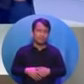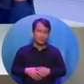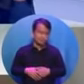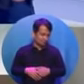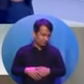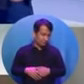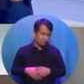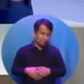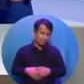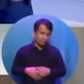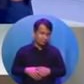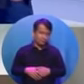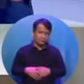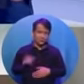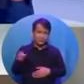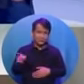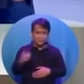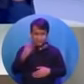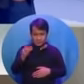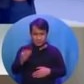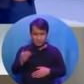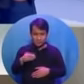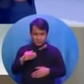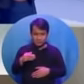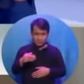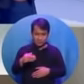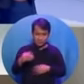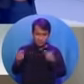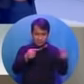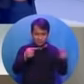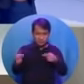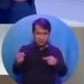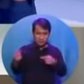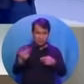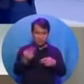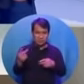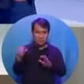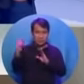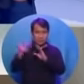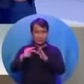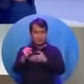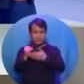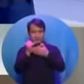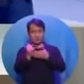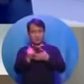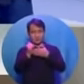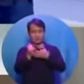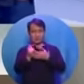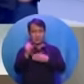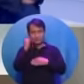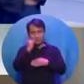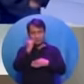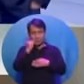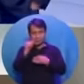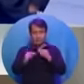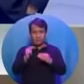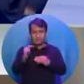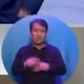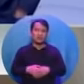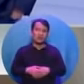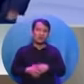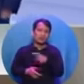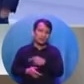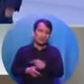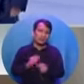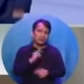Christine pag po, po kami nag-aatalo po ng konti ng aking asawa, ay binibidyo po eh. Ayaw po sana ng ganun, na binibidyo pa po niya, tinakalat